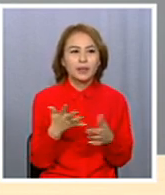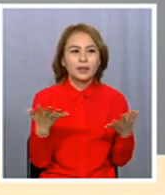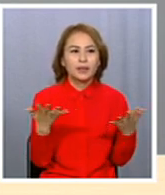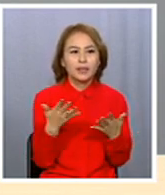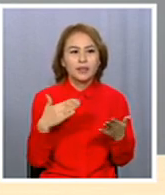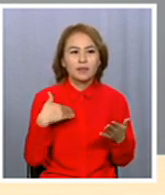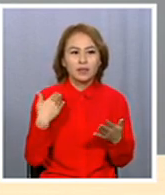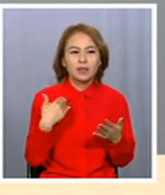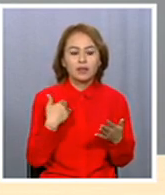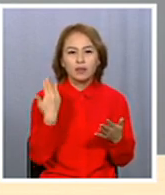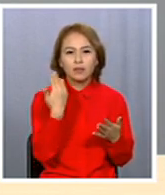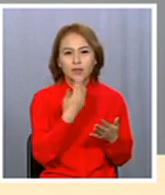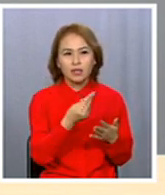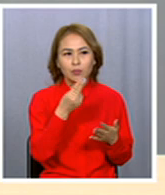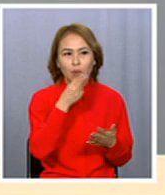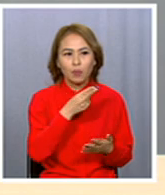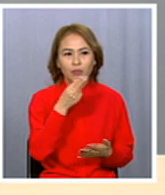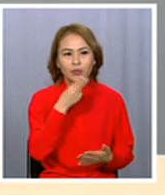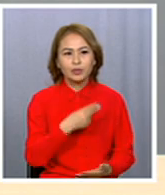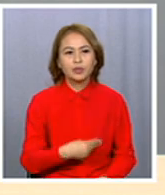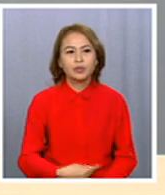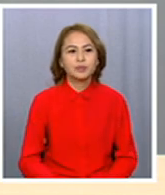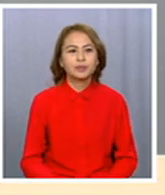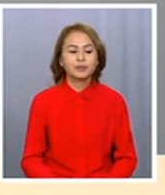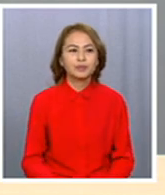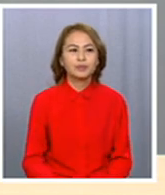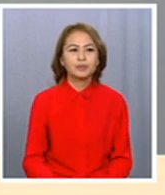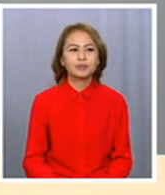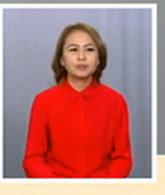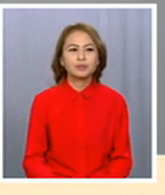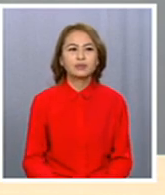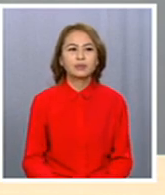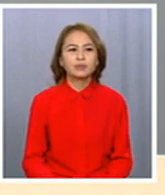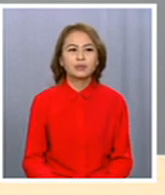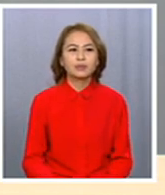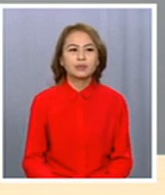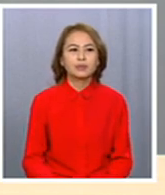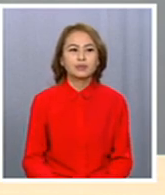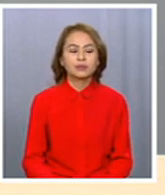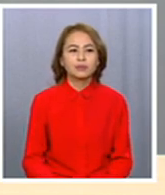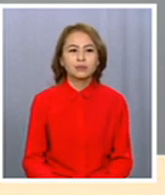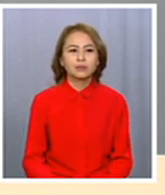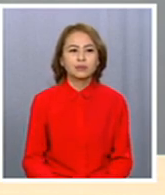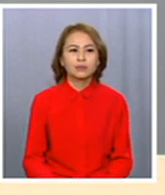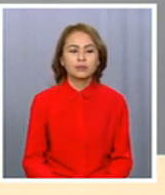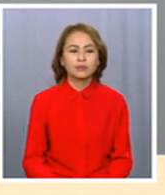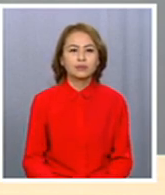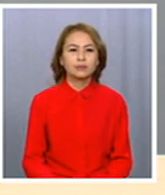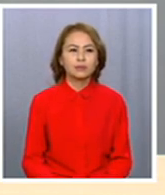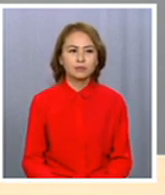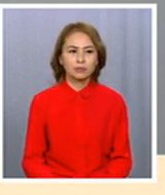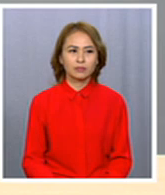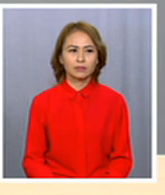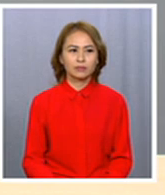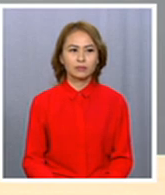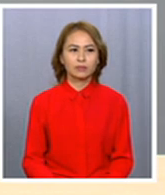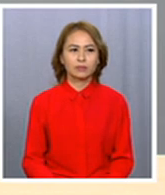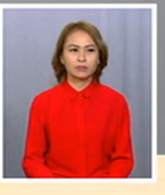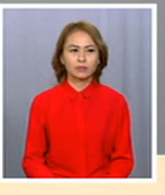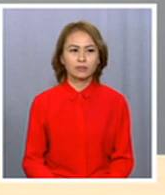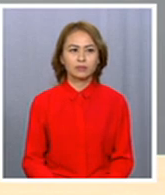Пятое – какие витамины в этом овоще. Итак, перед нами, ребята,